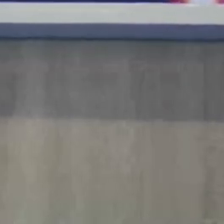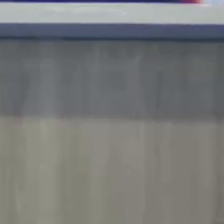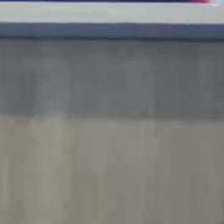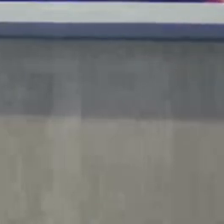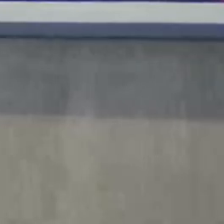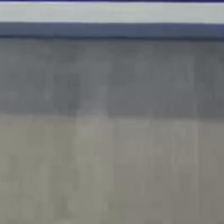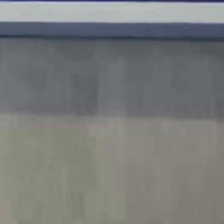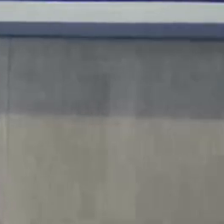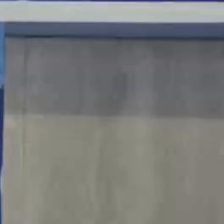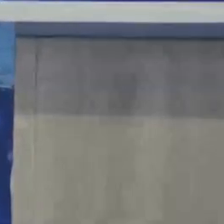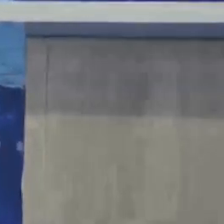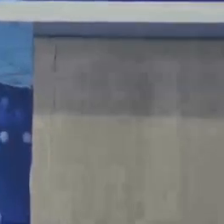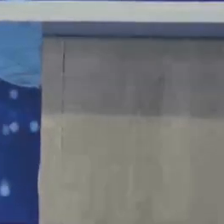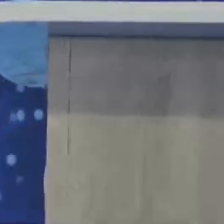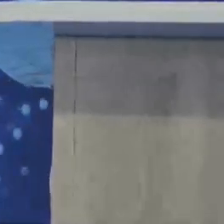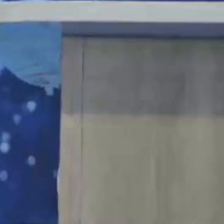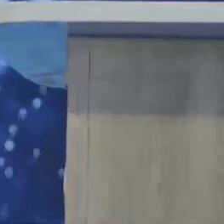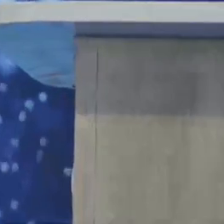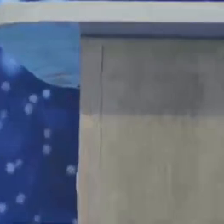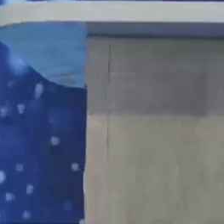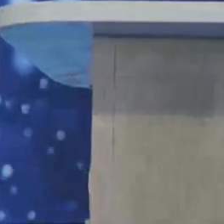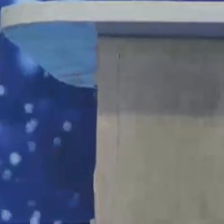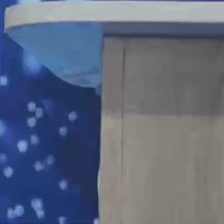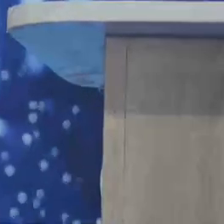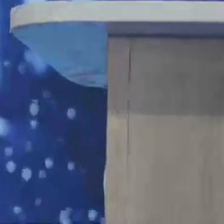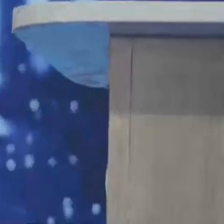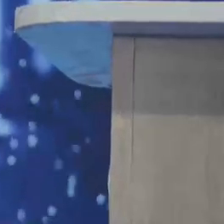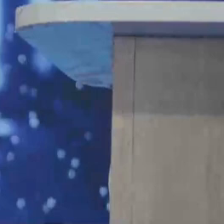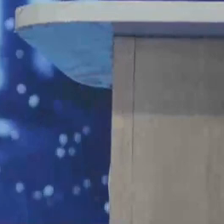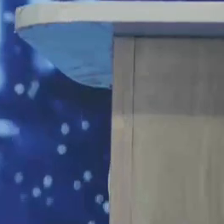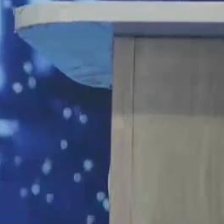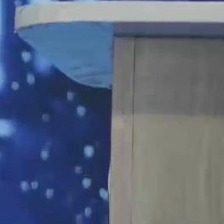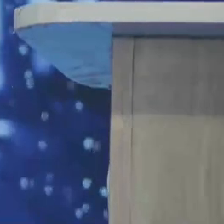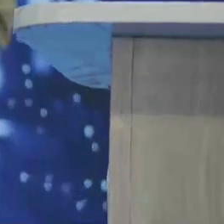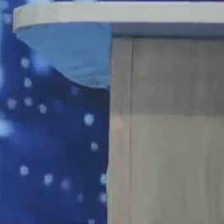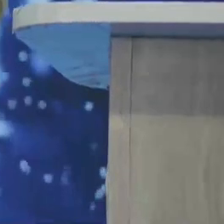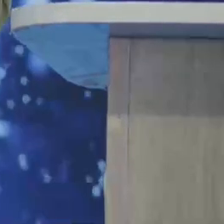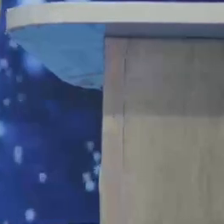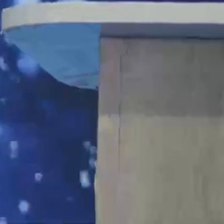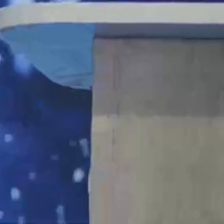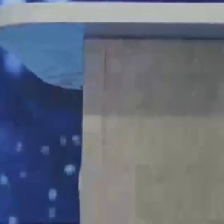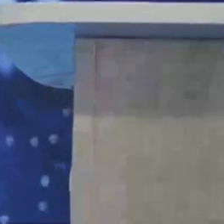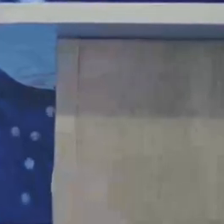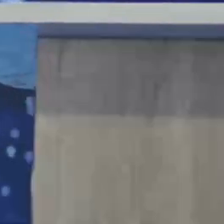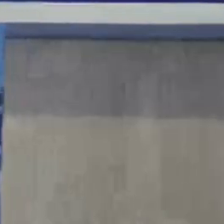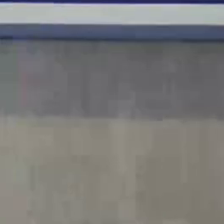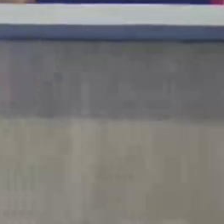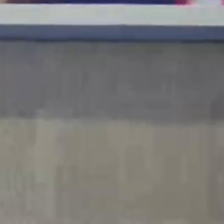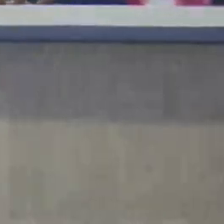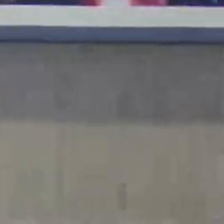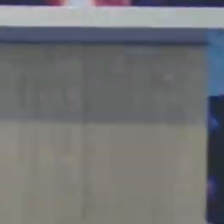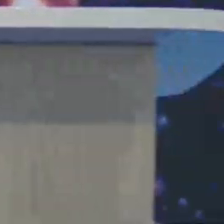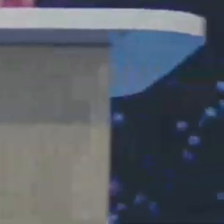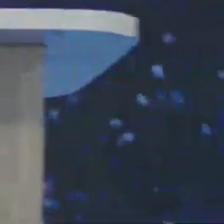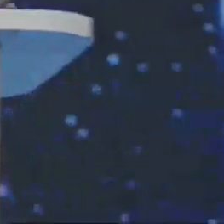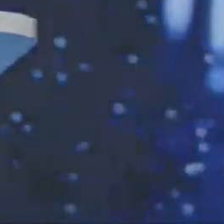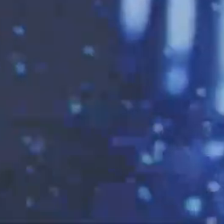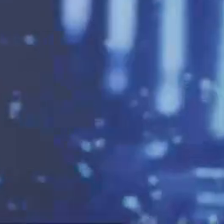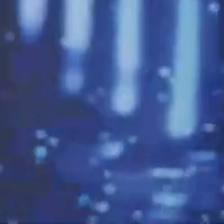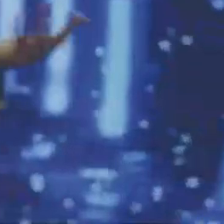l'esprit, tu vas marcher contrairement à la raison de notre rassemblement à